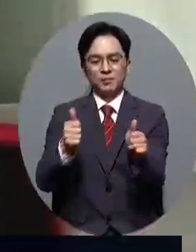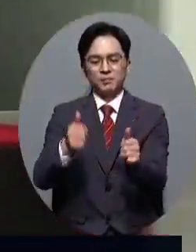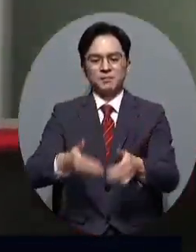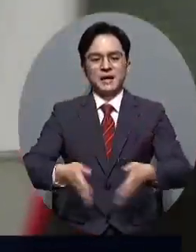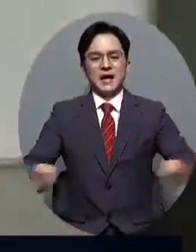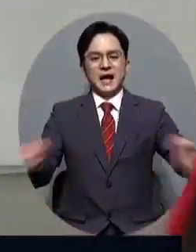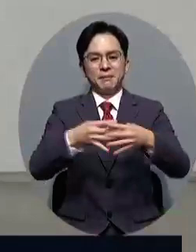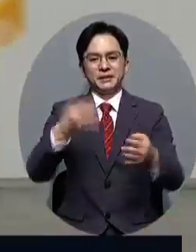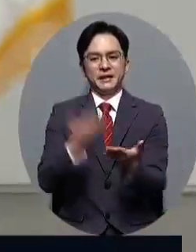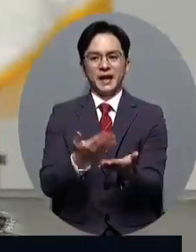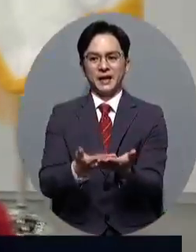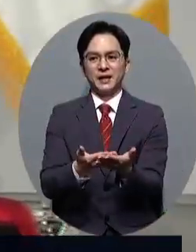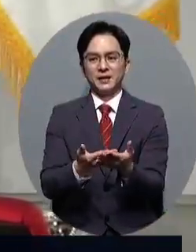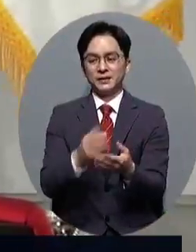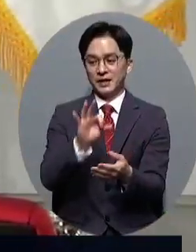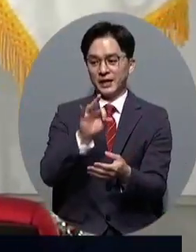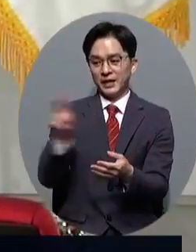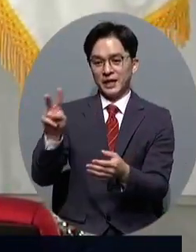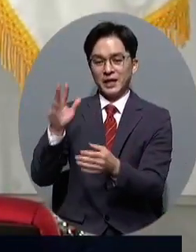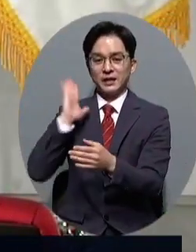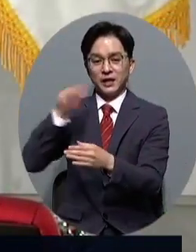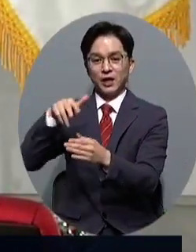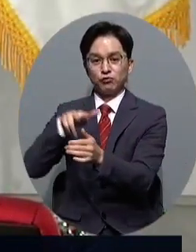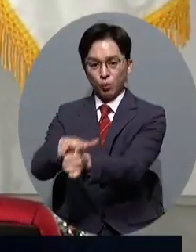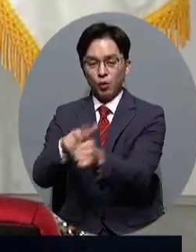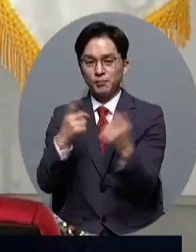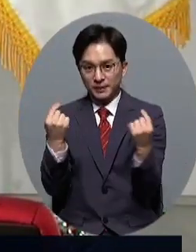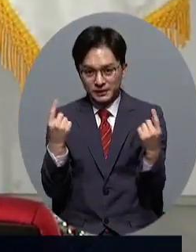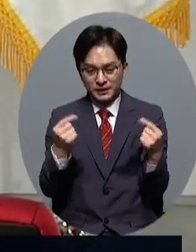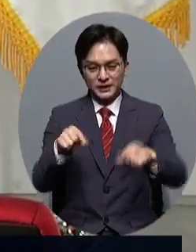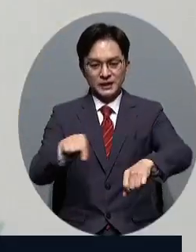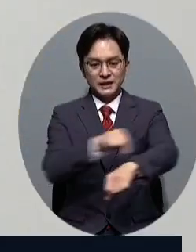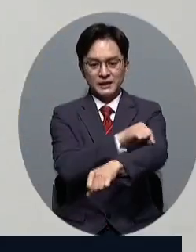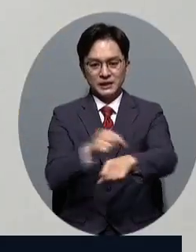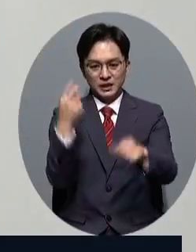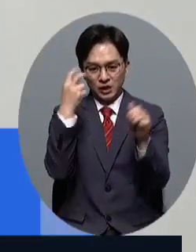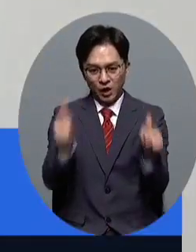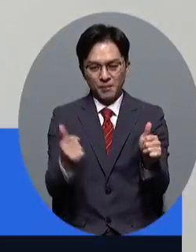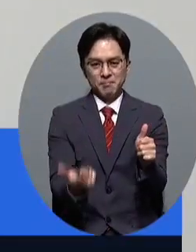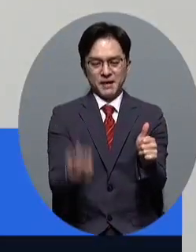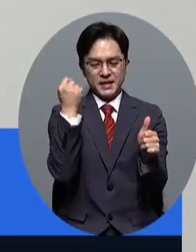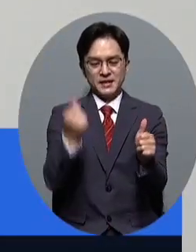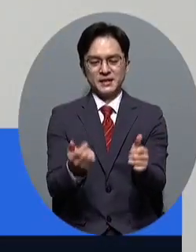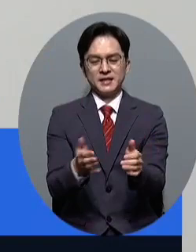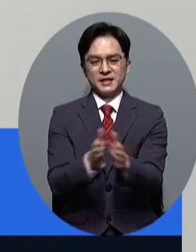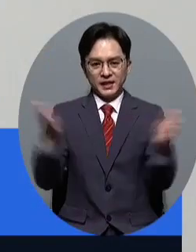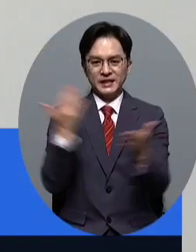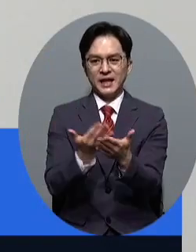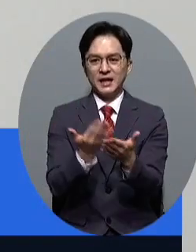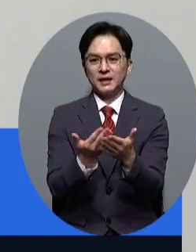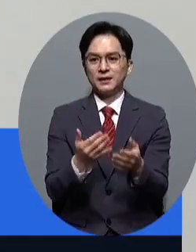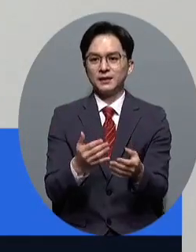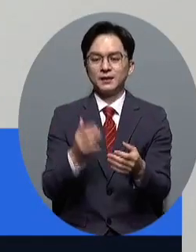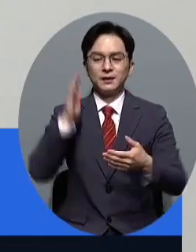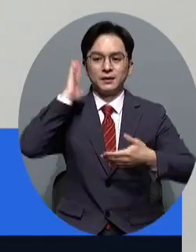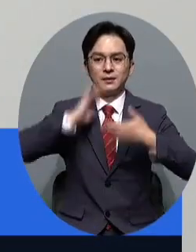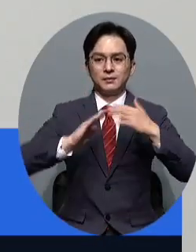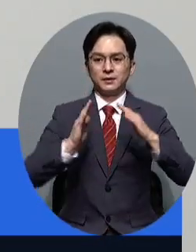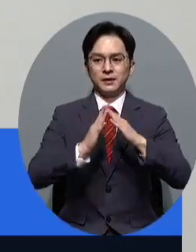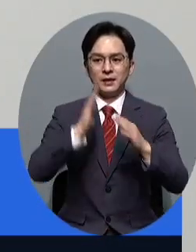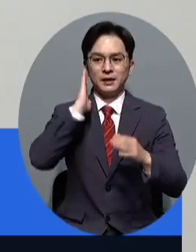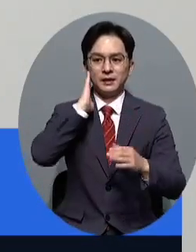주자들도 일제히 국정조사와 특검을 요구하고 나섰습니다. 청와대와 대통령도 이에 대한 입장을